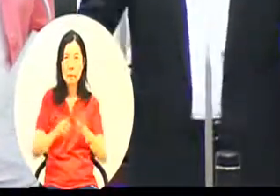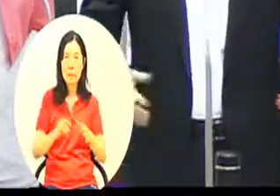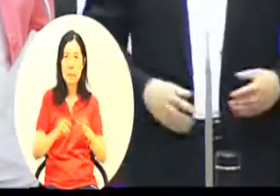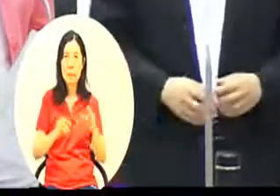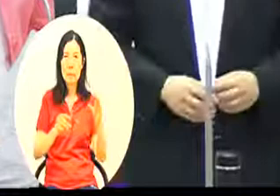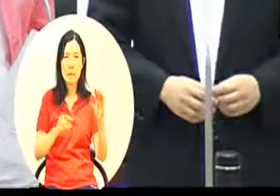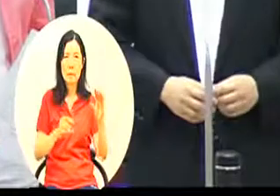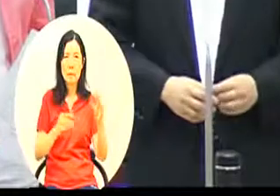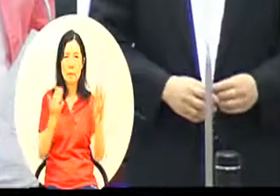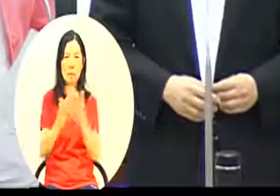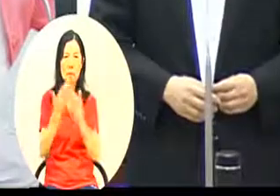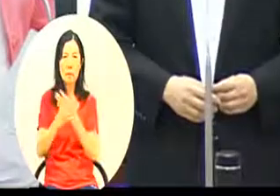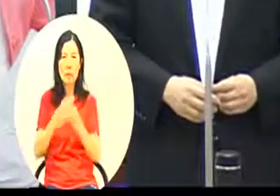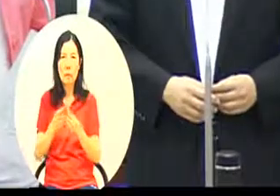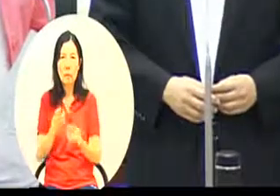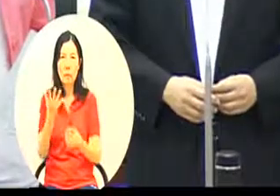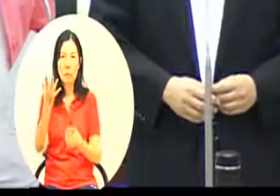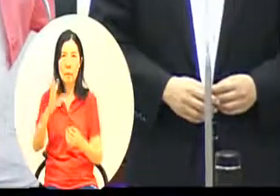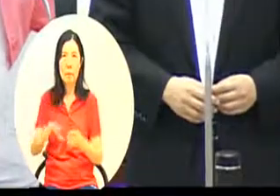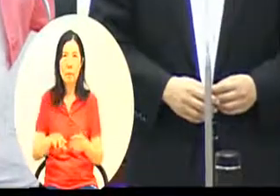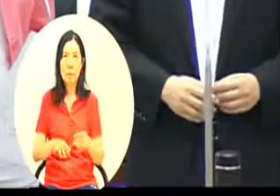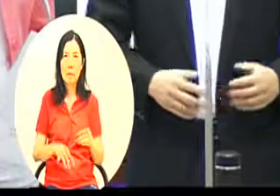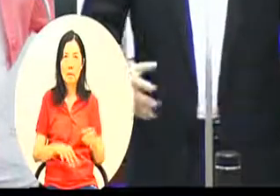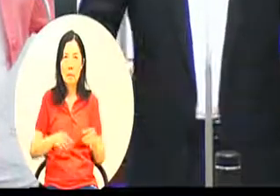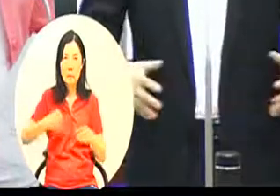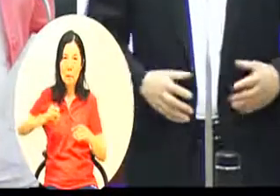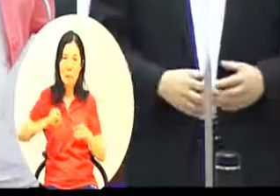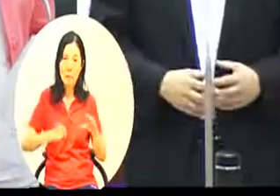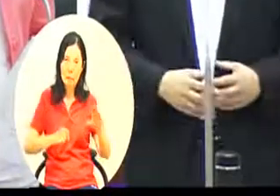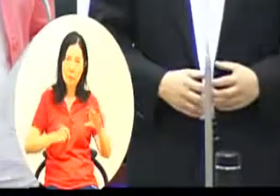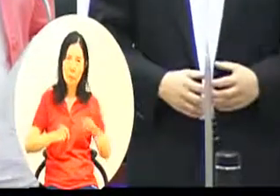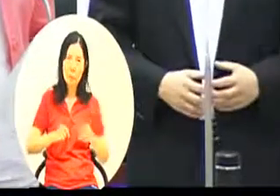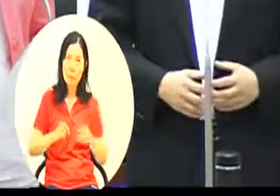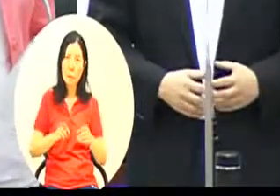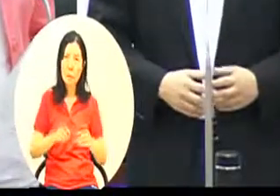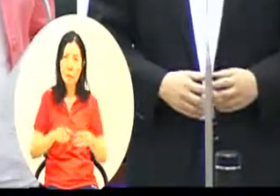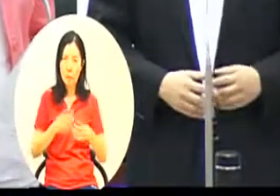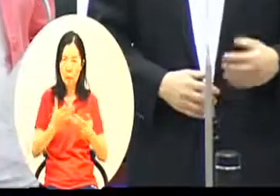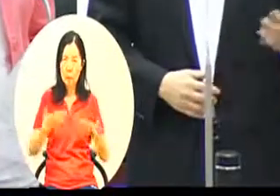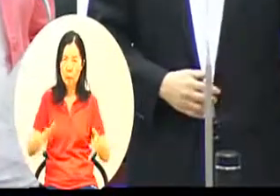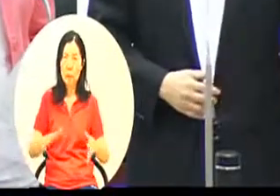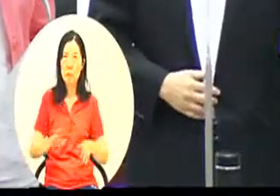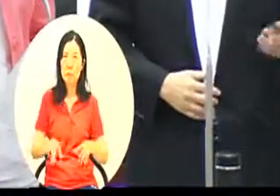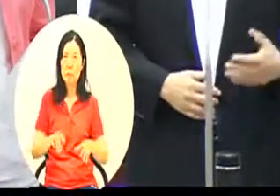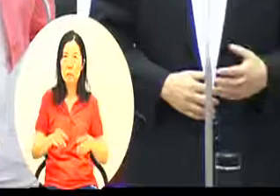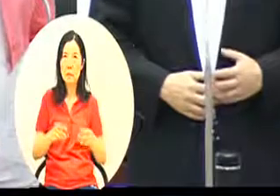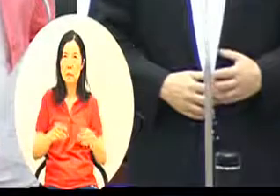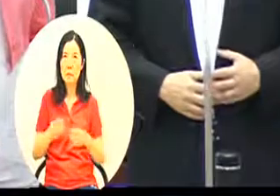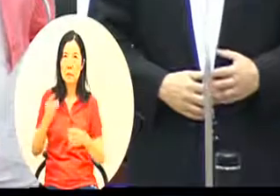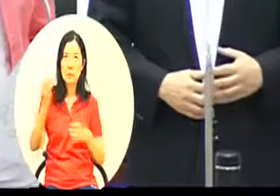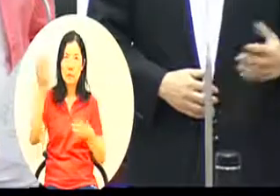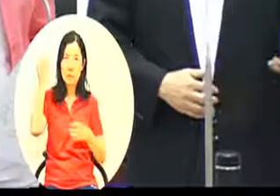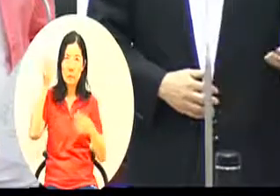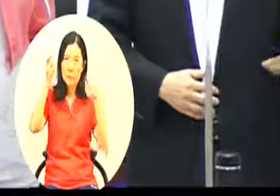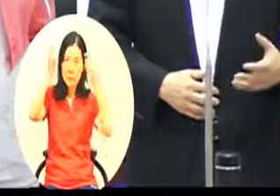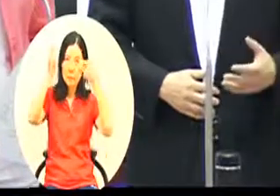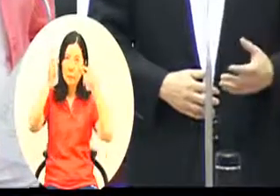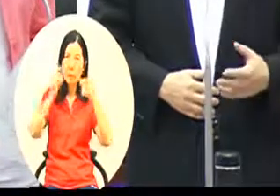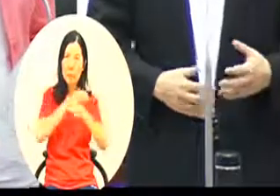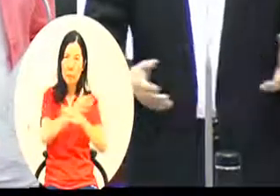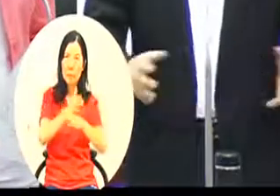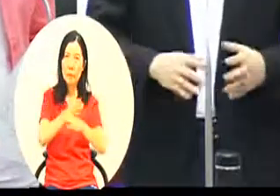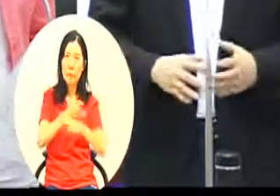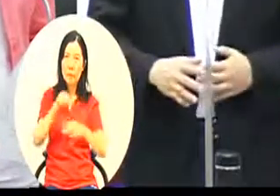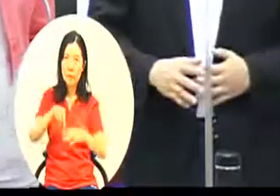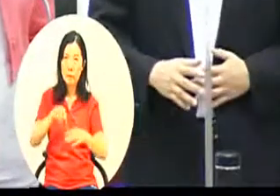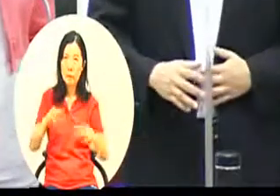高，因为我们的使用的这个汽机车量是很大的，好，那包括以前高雄市啊、高雄县的